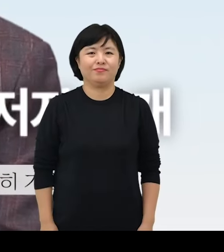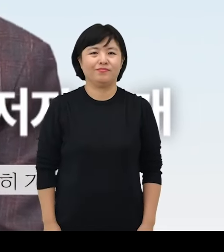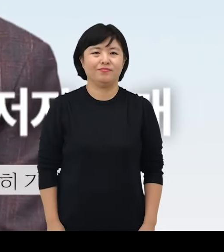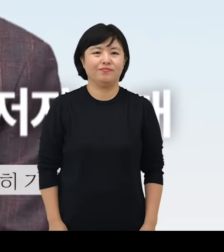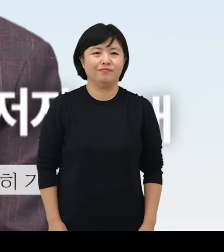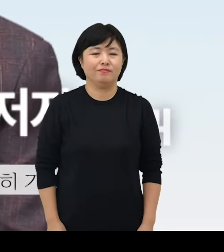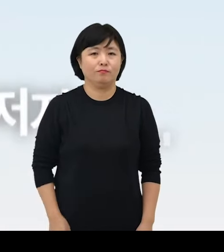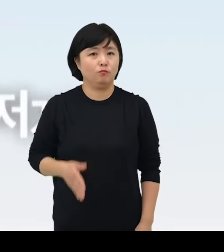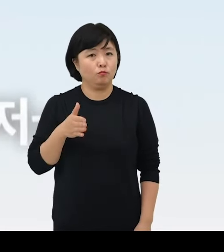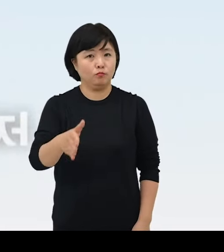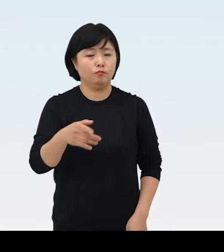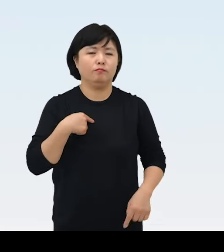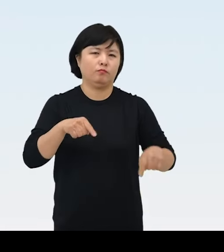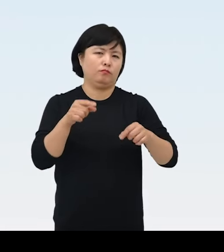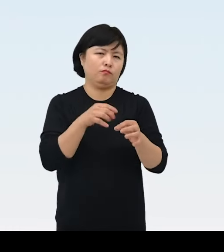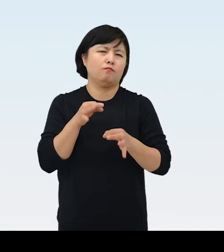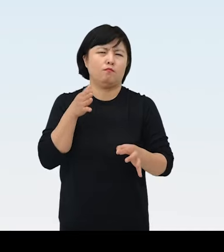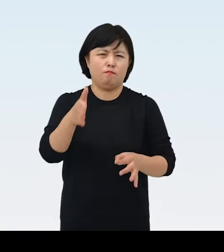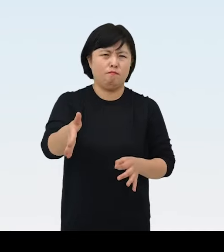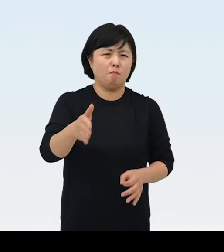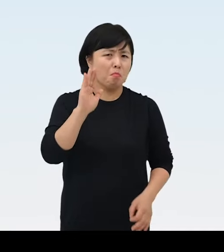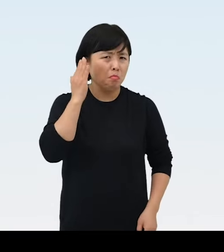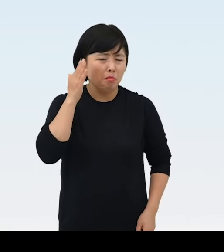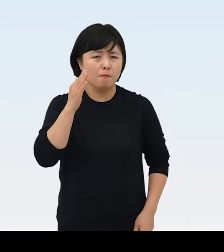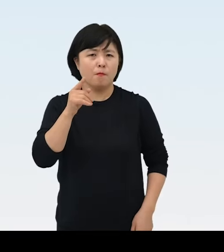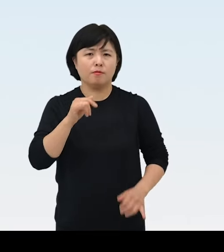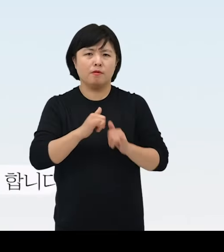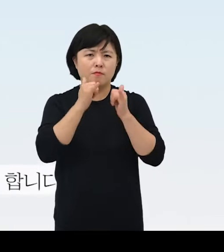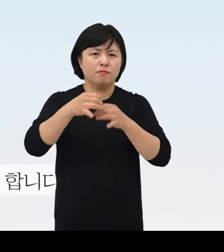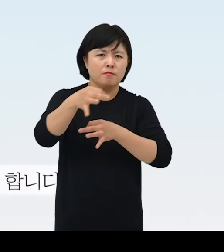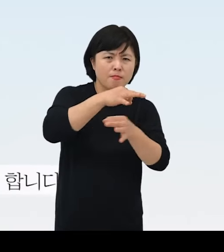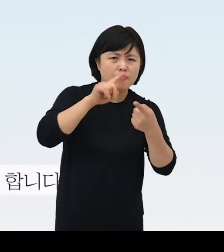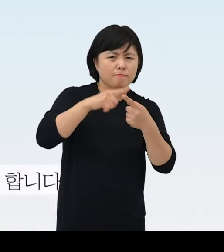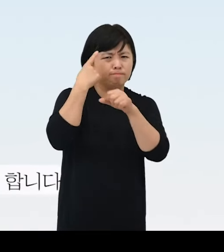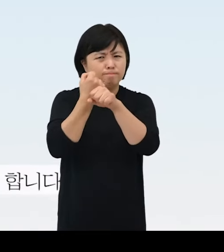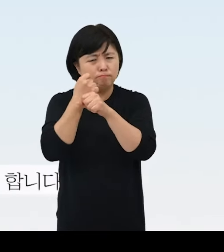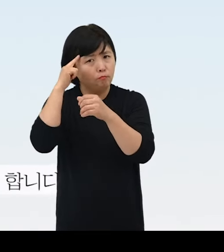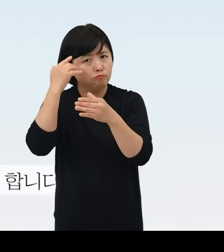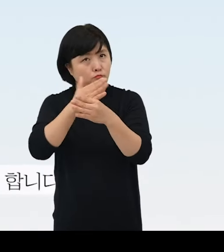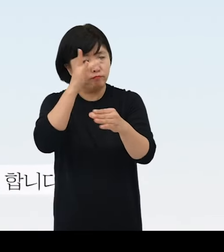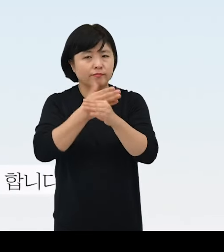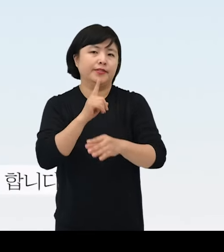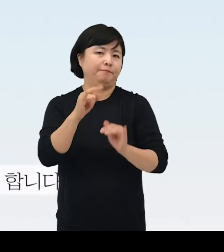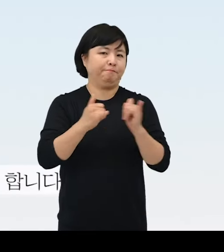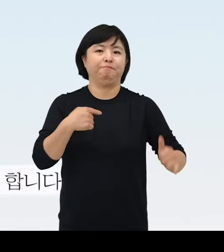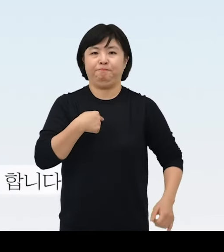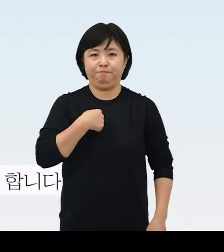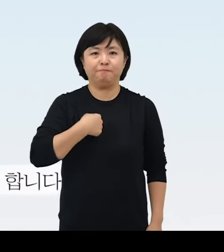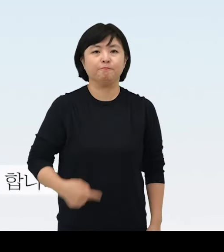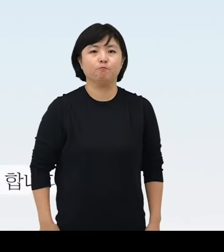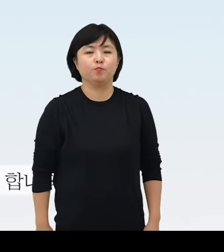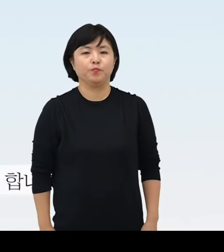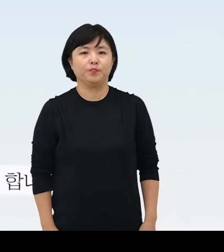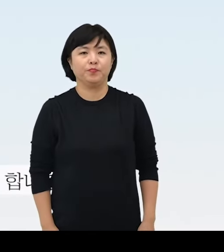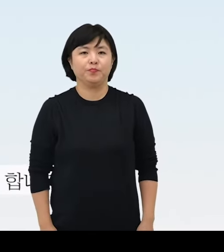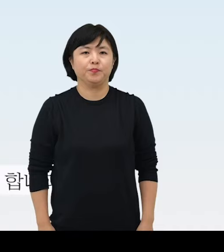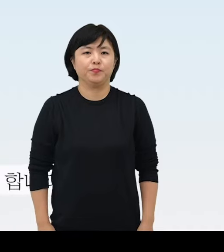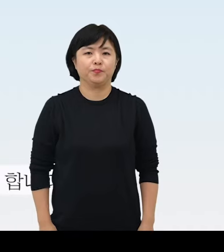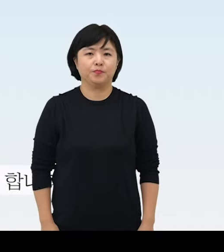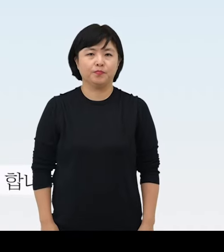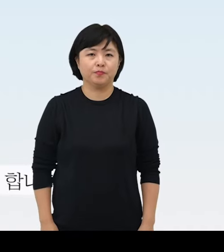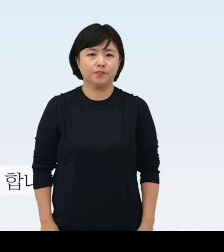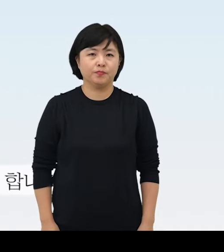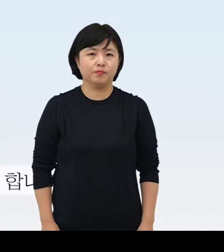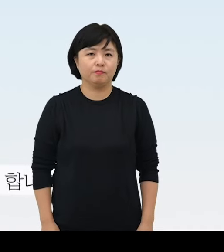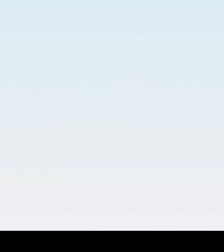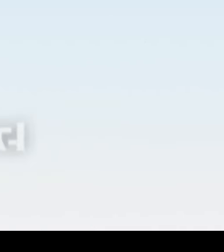기쁘게 생각합니다. 전공이 정치 경제학이다 보니 최근 동안 꾸준히 이제 이런 사회적 경제에 대해서 연구를 하는